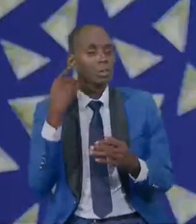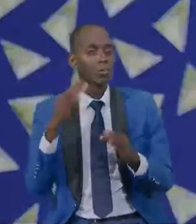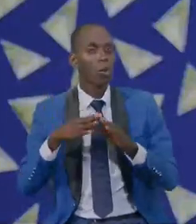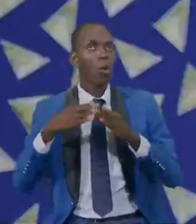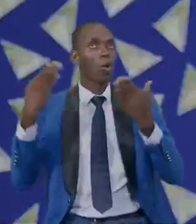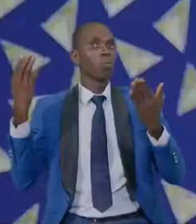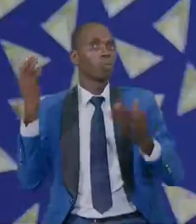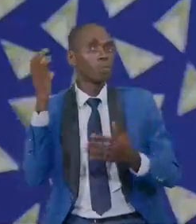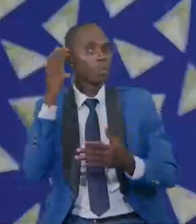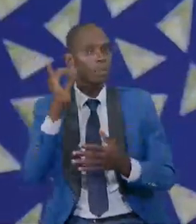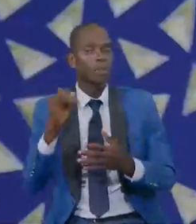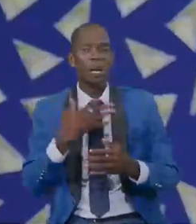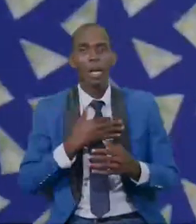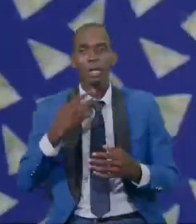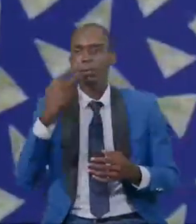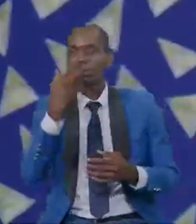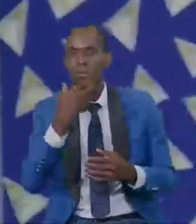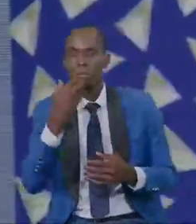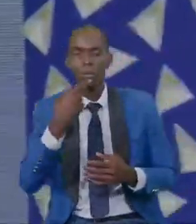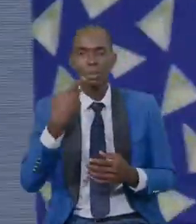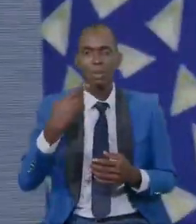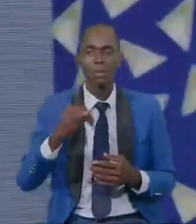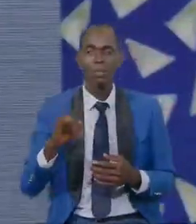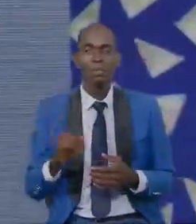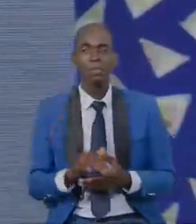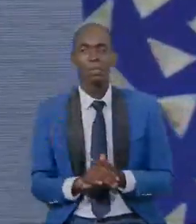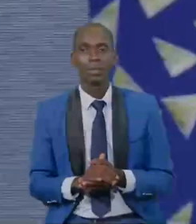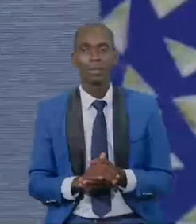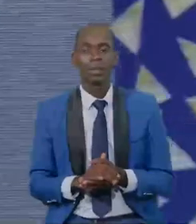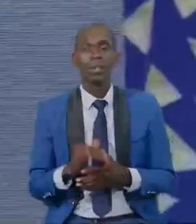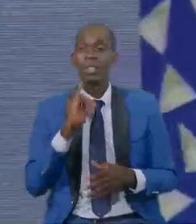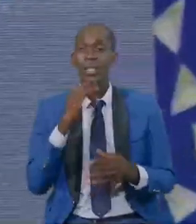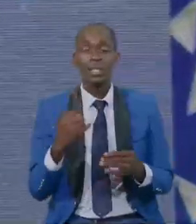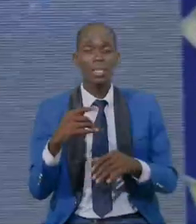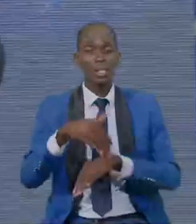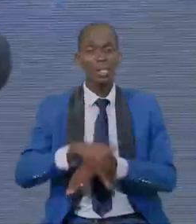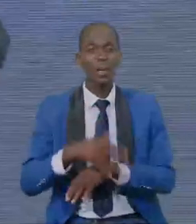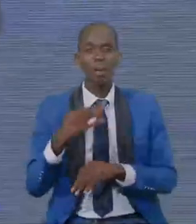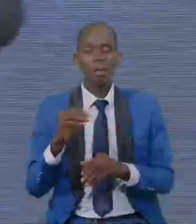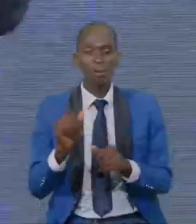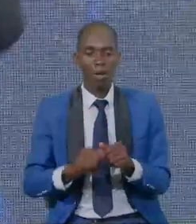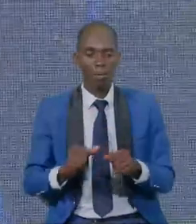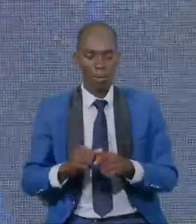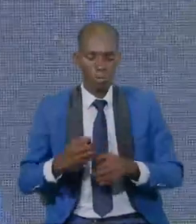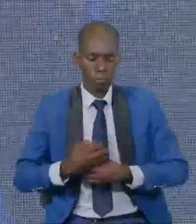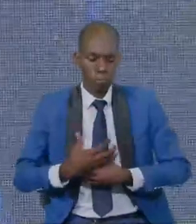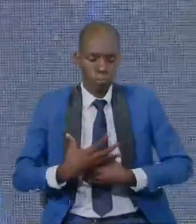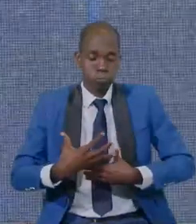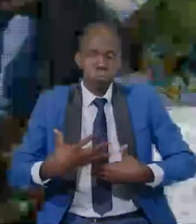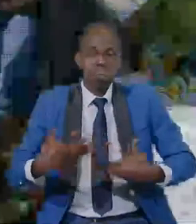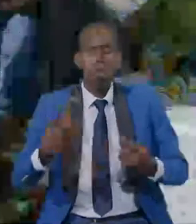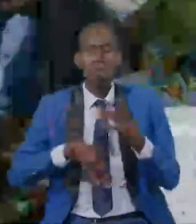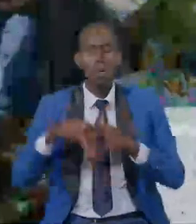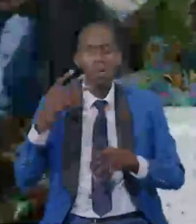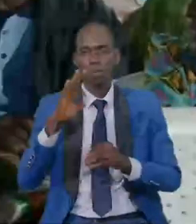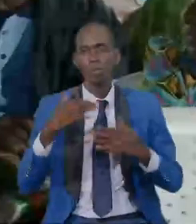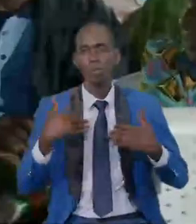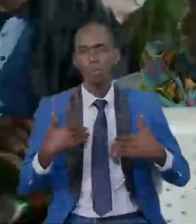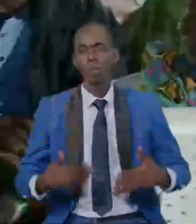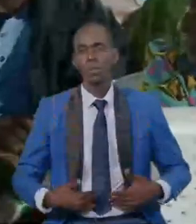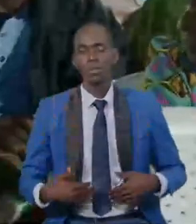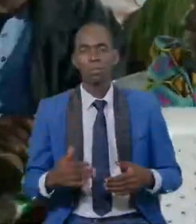C'est la soirée de miracles pour les sourds et les muets d'entendre et de parler. C'est la soirée